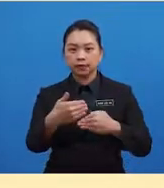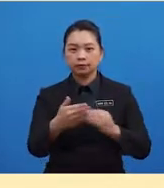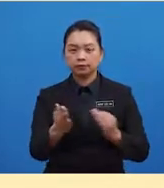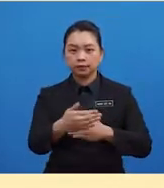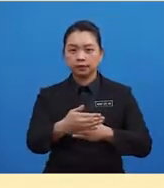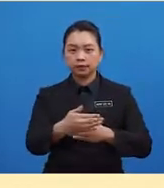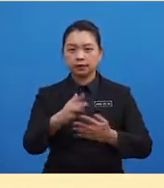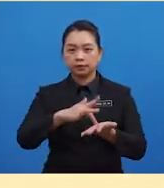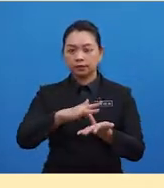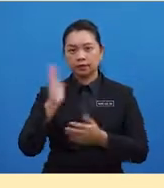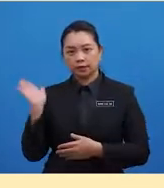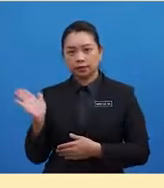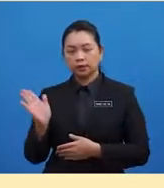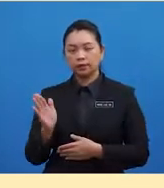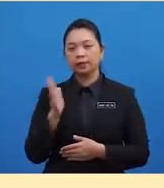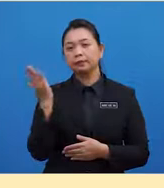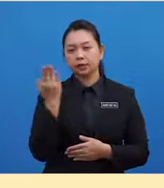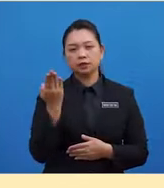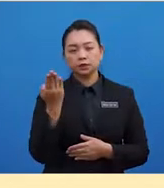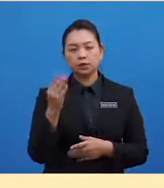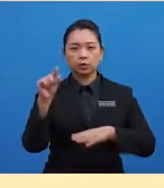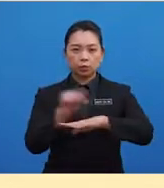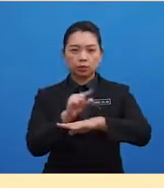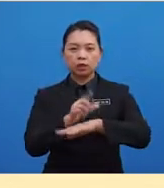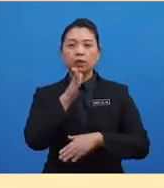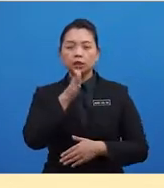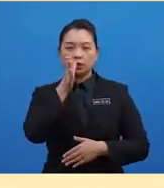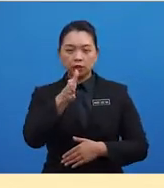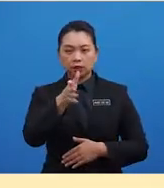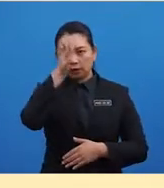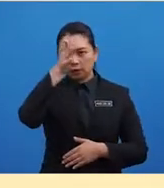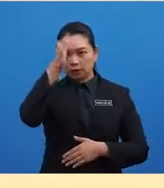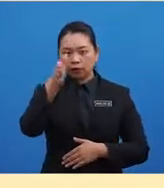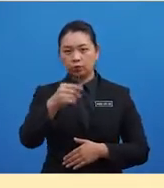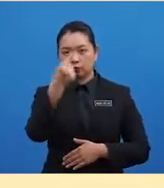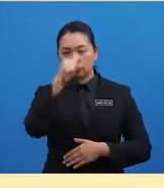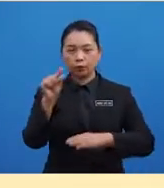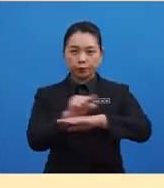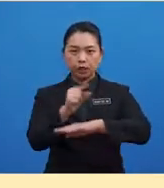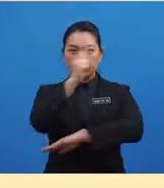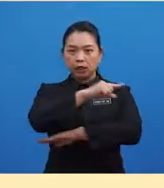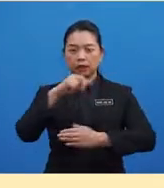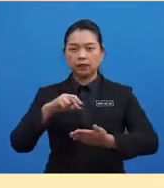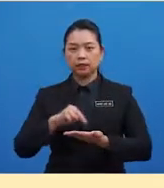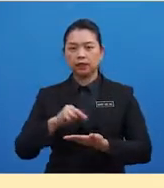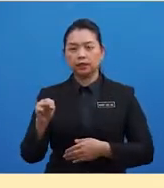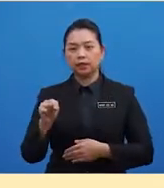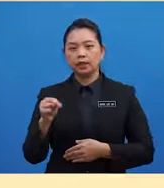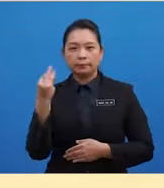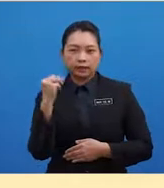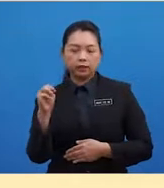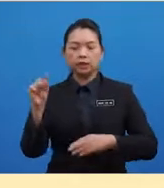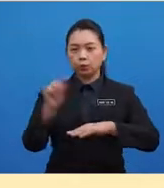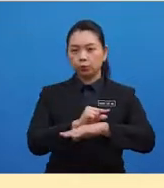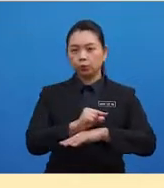biasanya digunakan oleh nenek atau datuk kita untuk kegunaan harian di mana mereka memerlukan makan